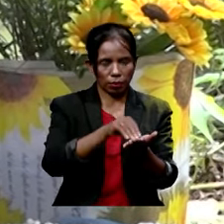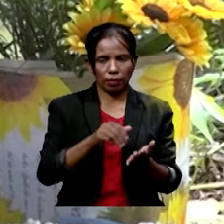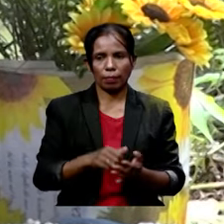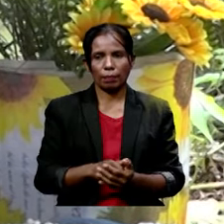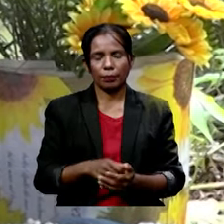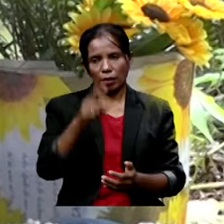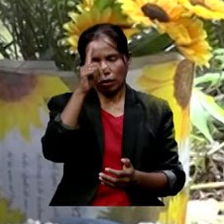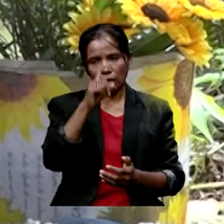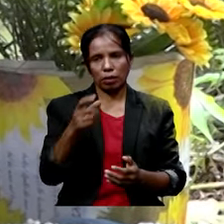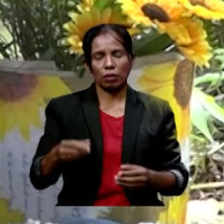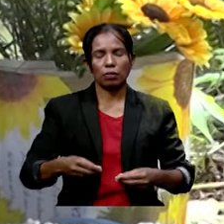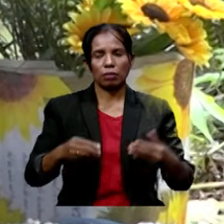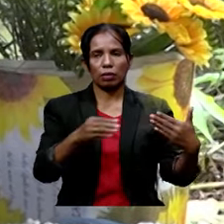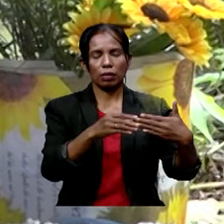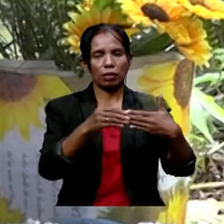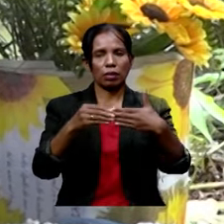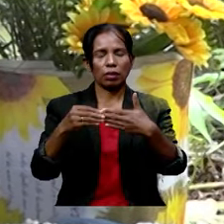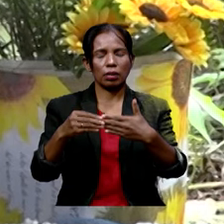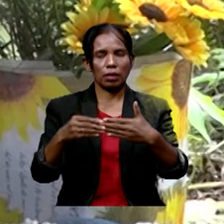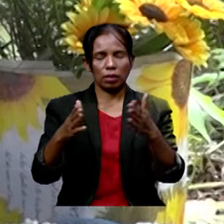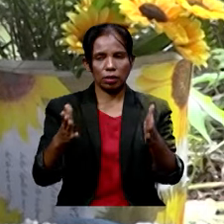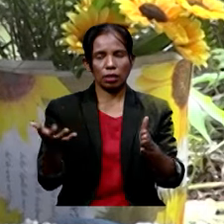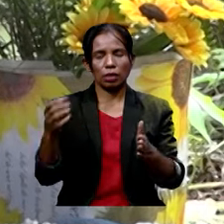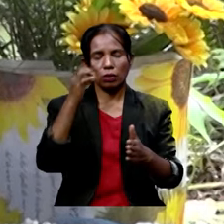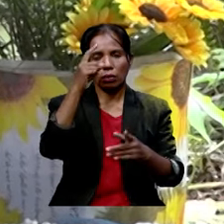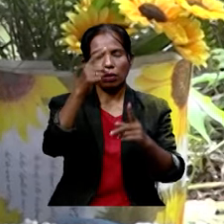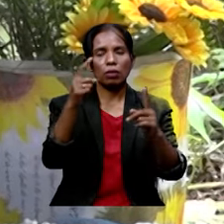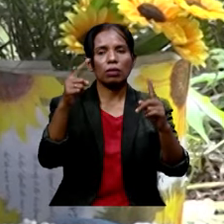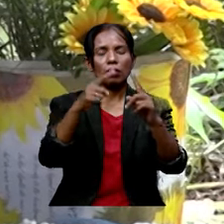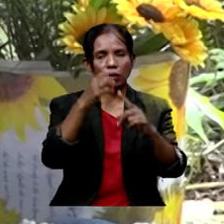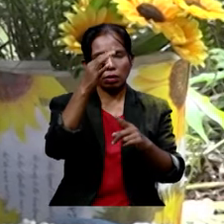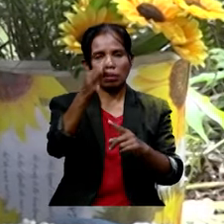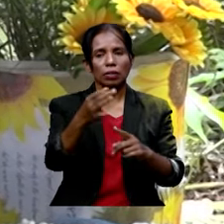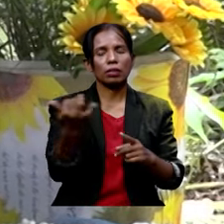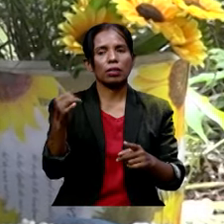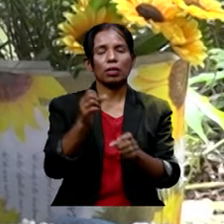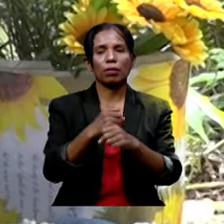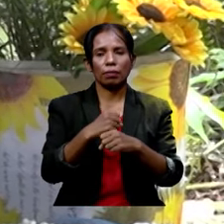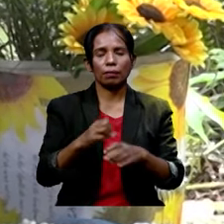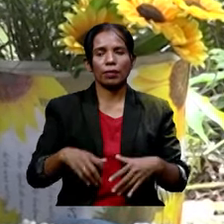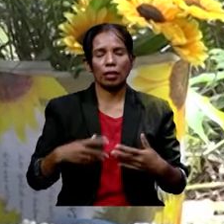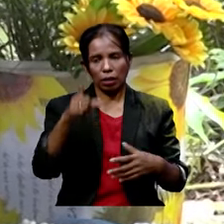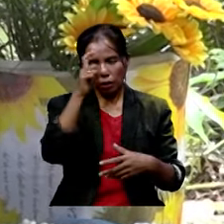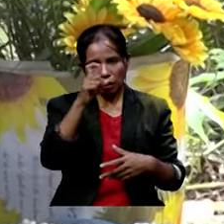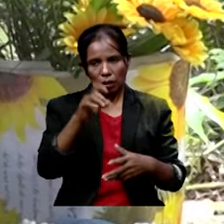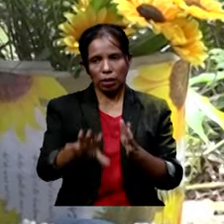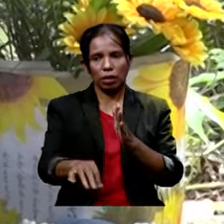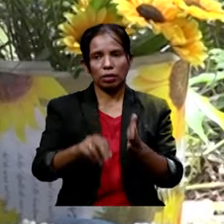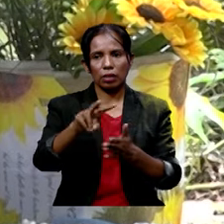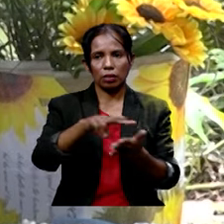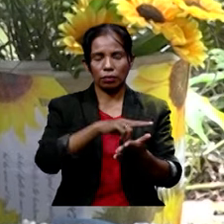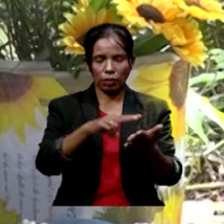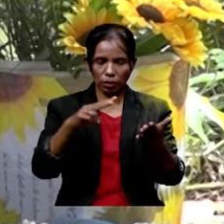maka si forma sira. Abam baru to hena bane sira tu sayo insa. Si idari dane mak sira hetan ona